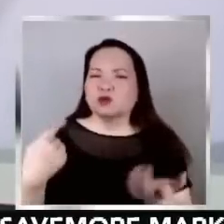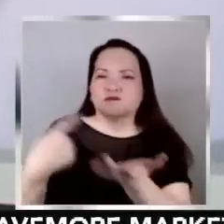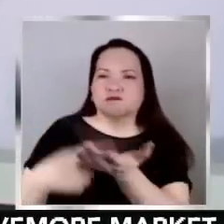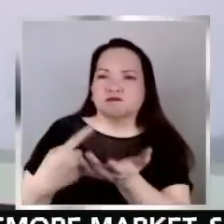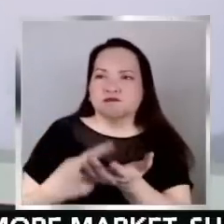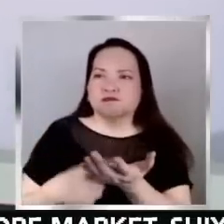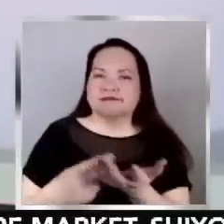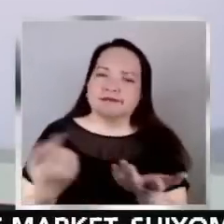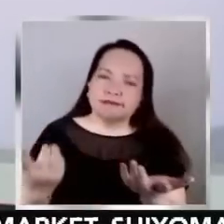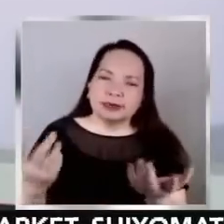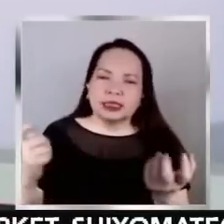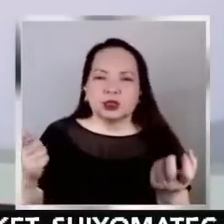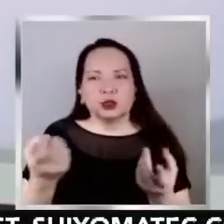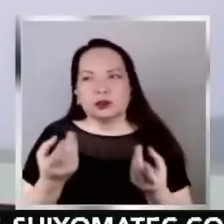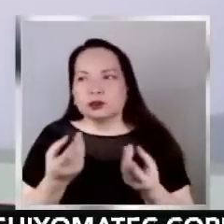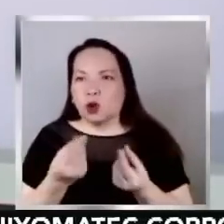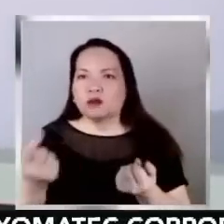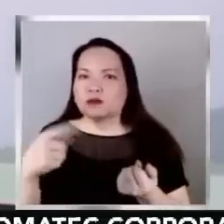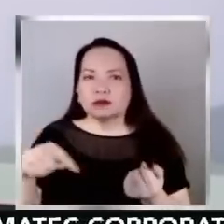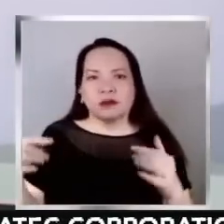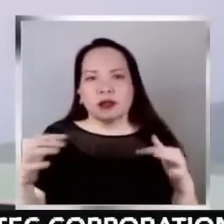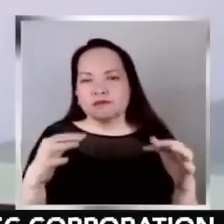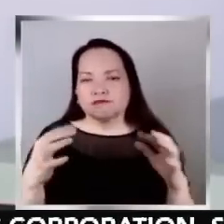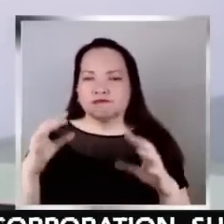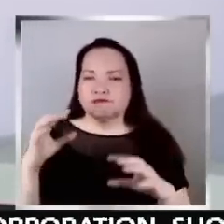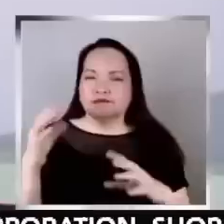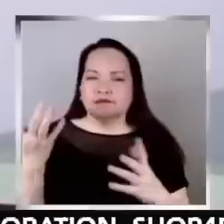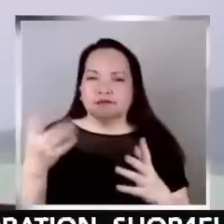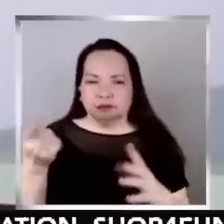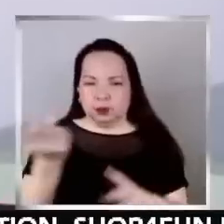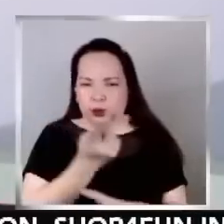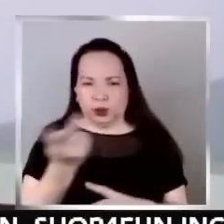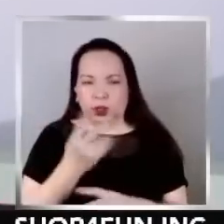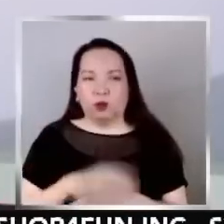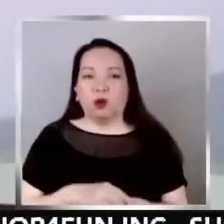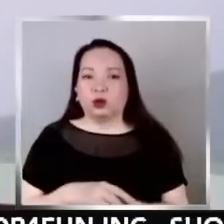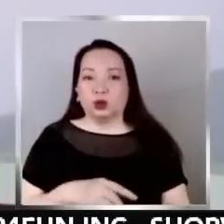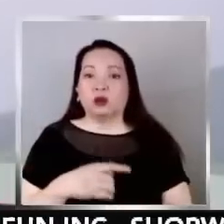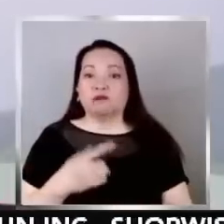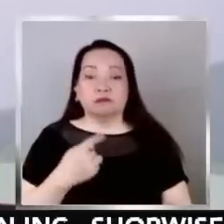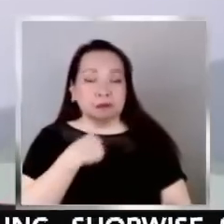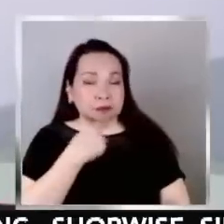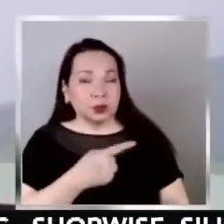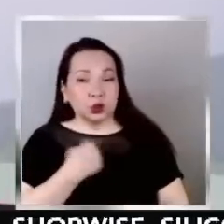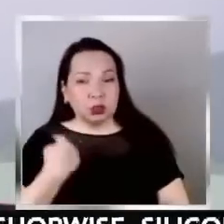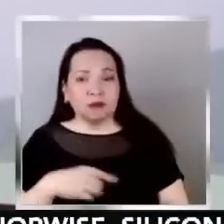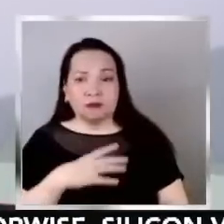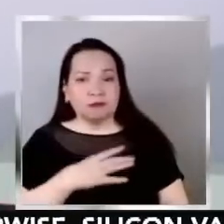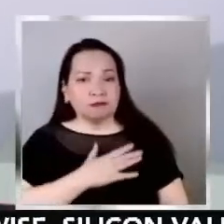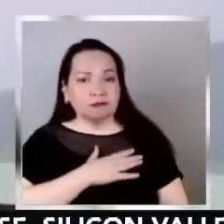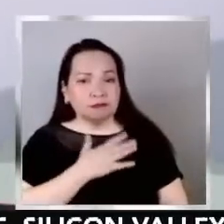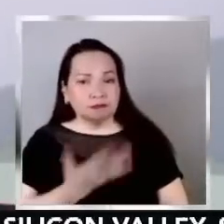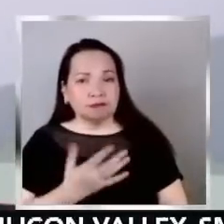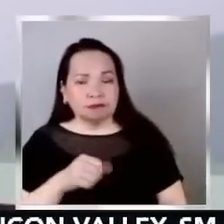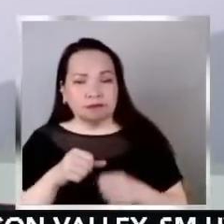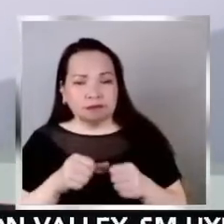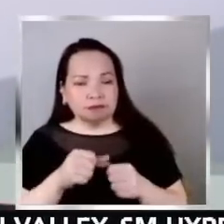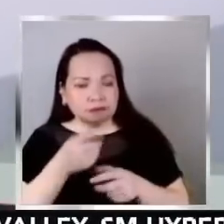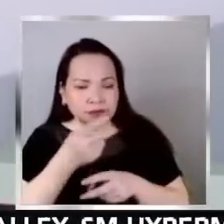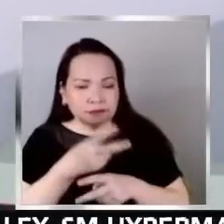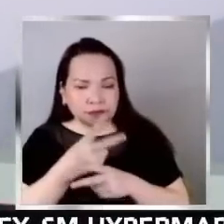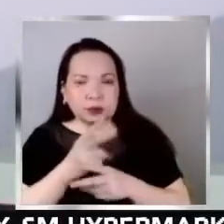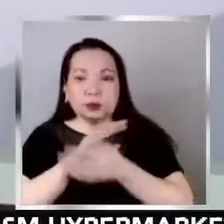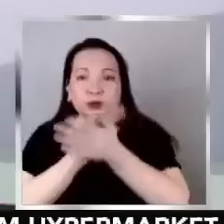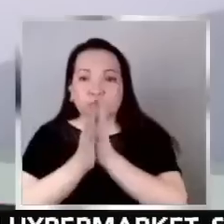disputes ng dalawang bansa. Handa rin makipagtulungan ng China para mapanatili ang kapayapaan sa rehiyon. Yan